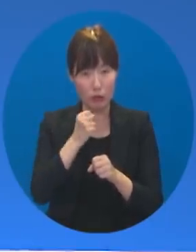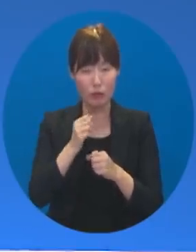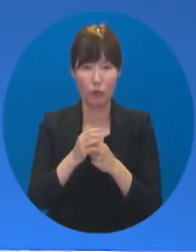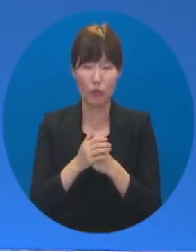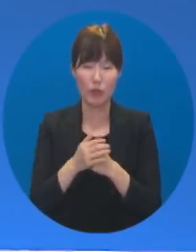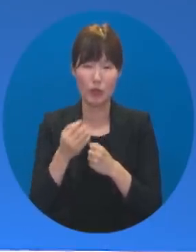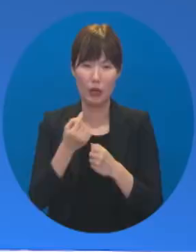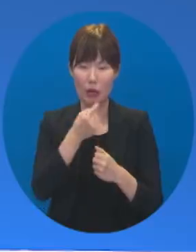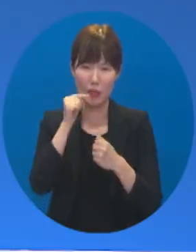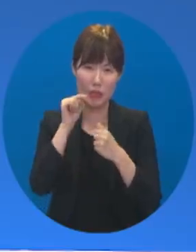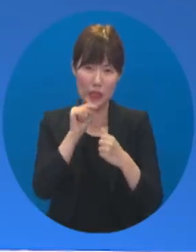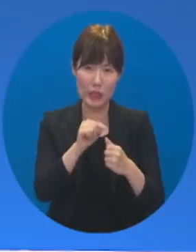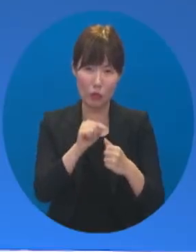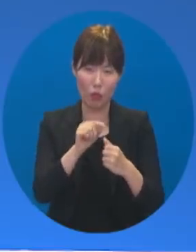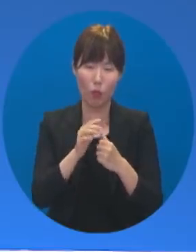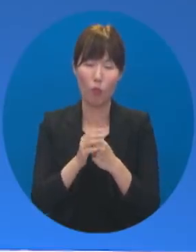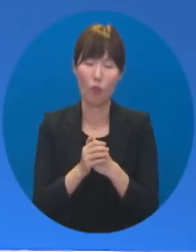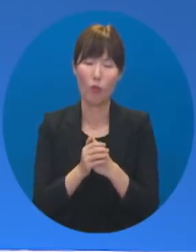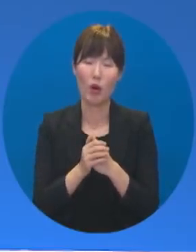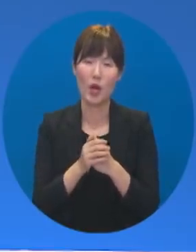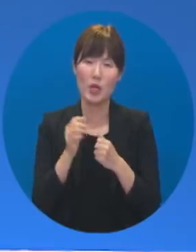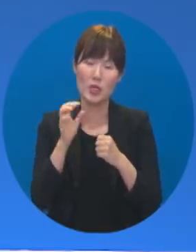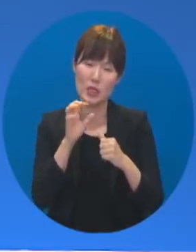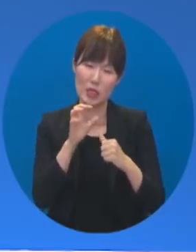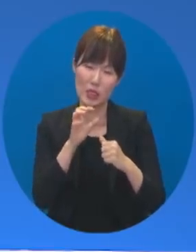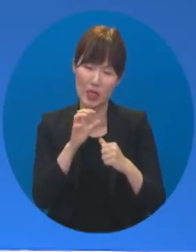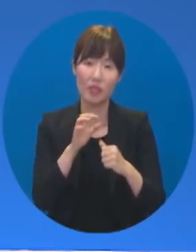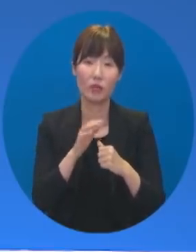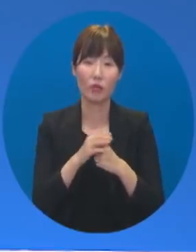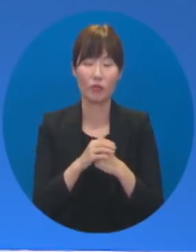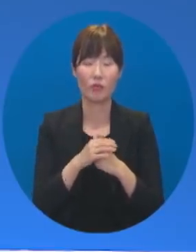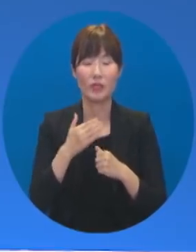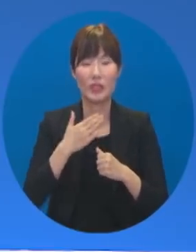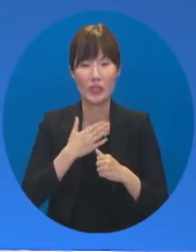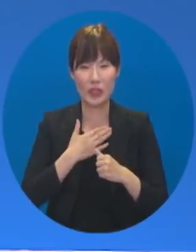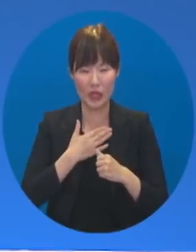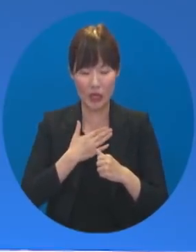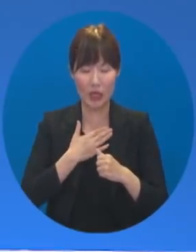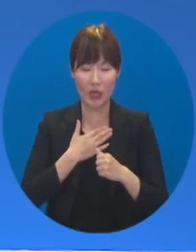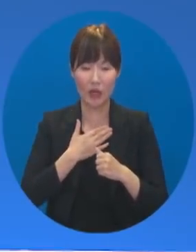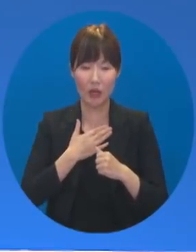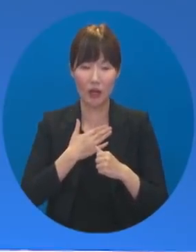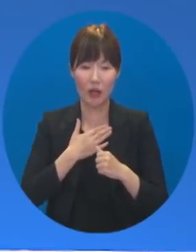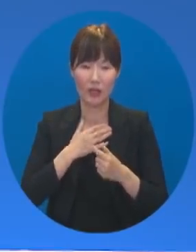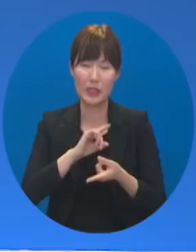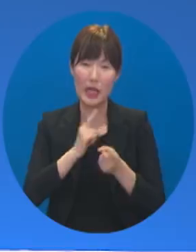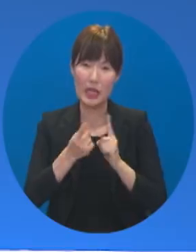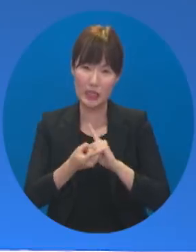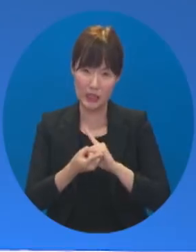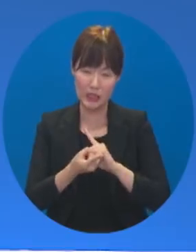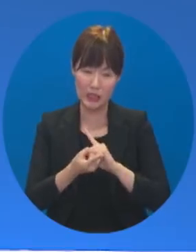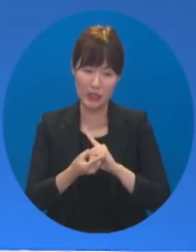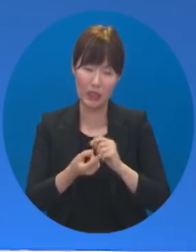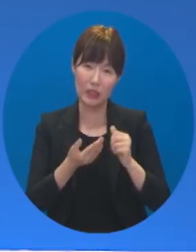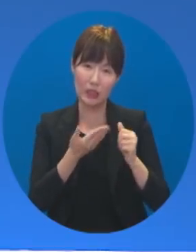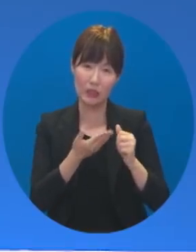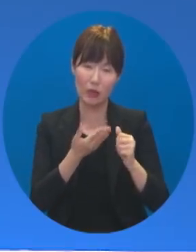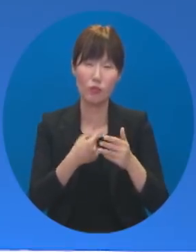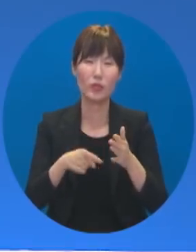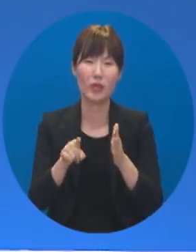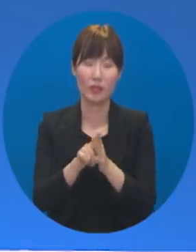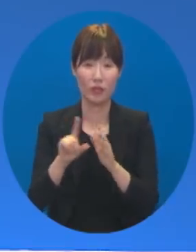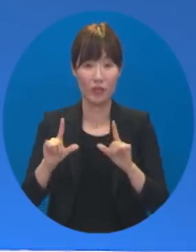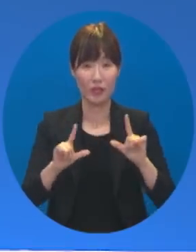것은 그 사람의 시간을 살게 하는 것이 아니라 내 시간을 그 사람이 대신 살게 해준다는 것을 알게